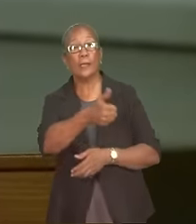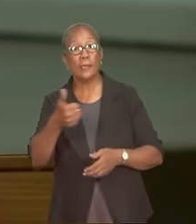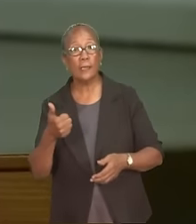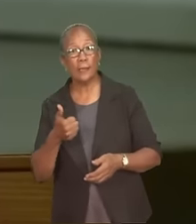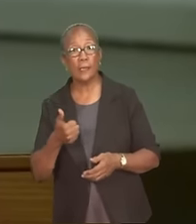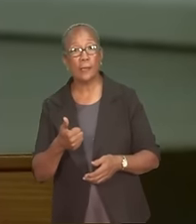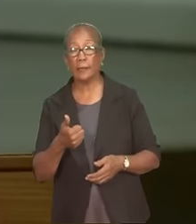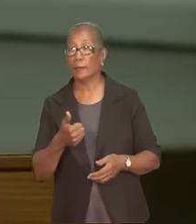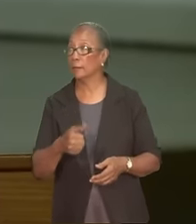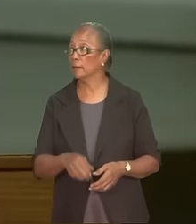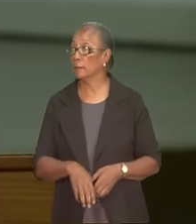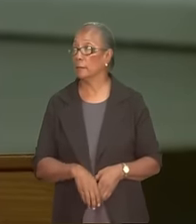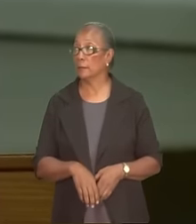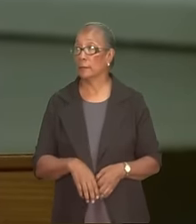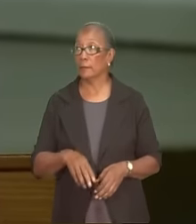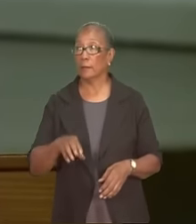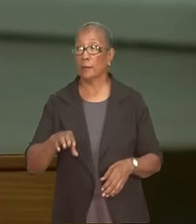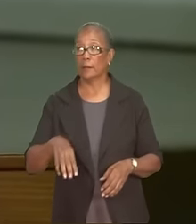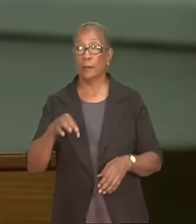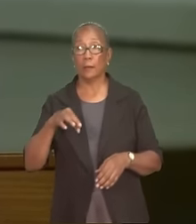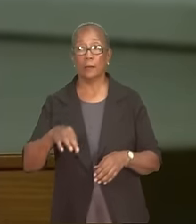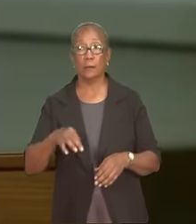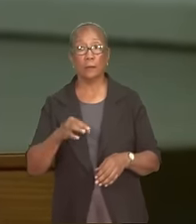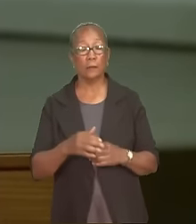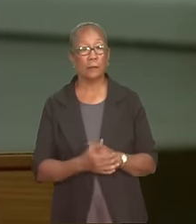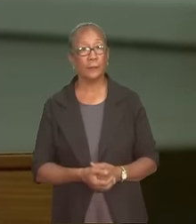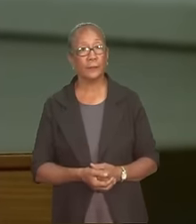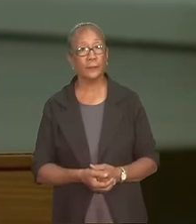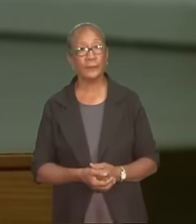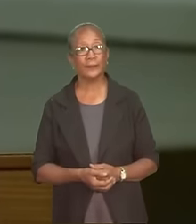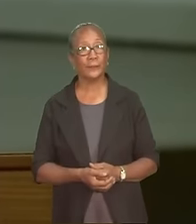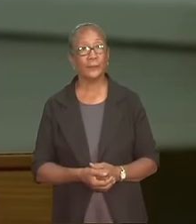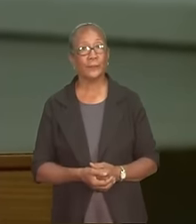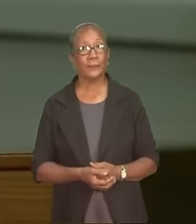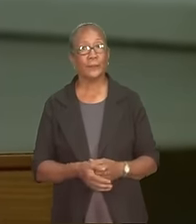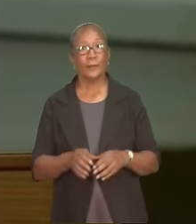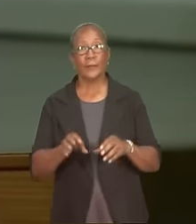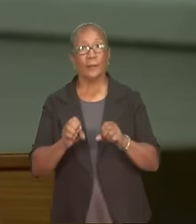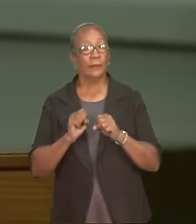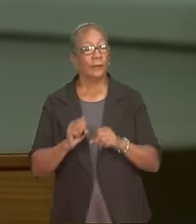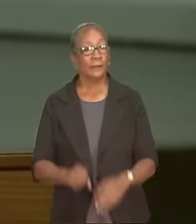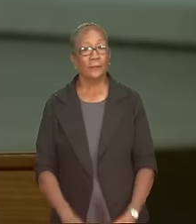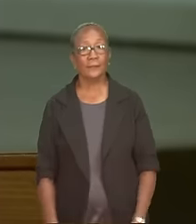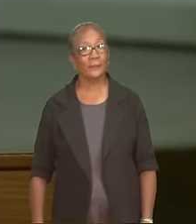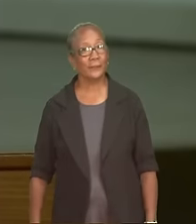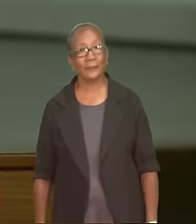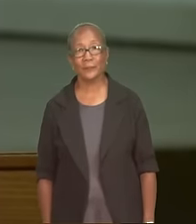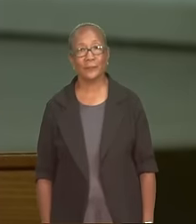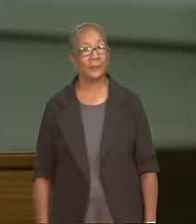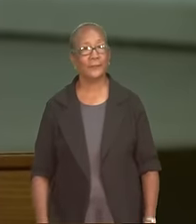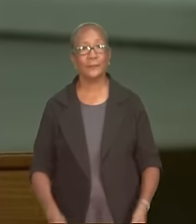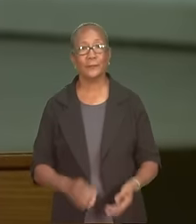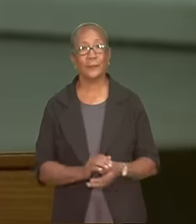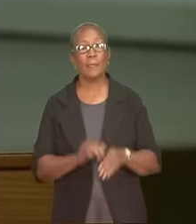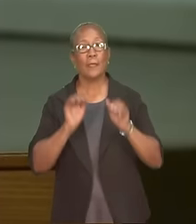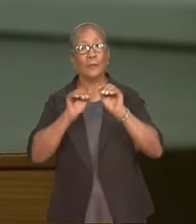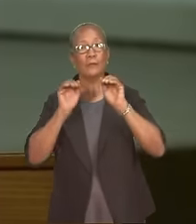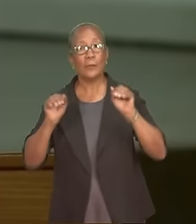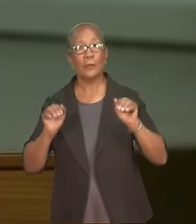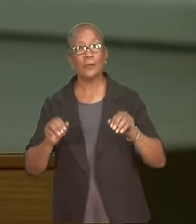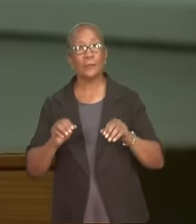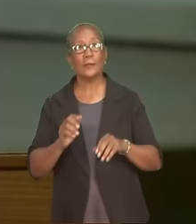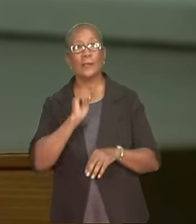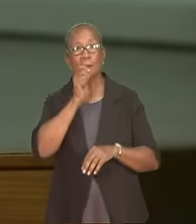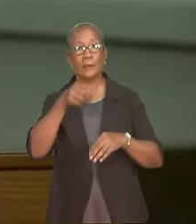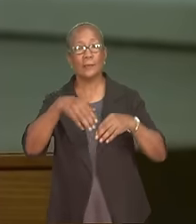de aanwezigheid hier vandaag, de media en het publiek voor uw betrokkenheid. De informatie van deze persconferentie kunt u